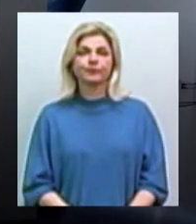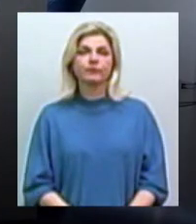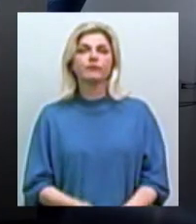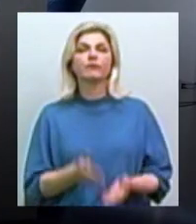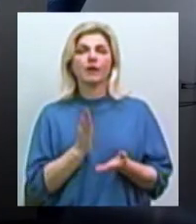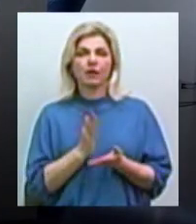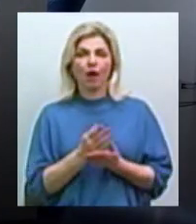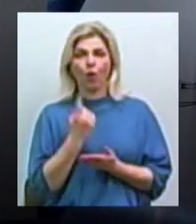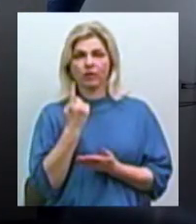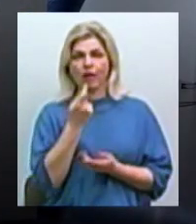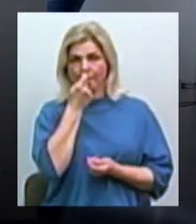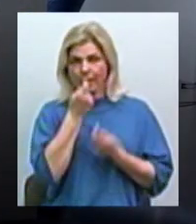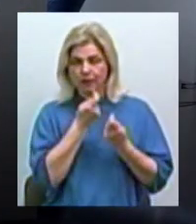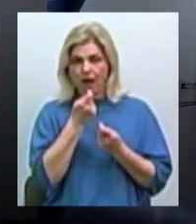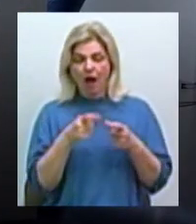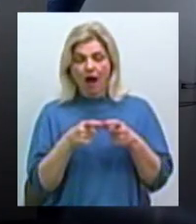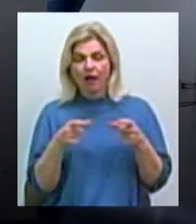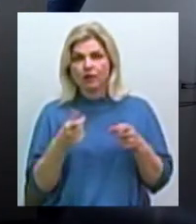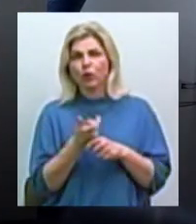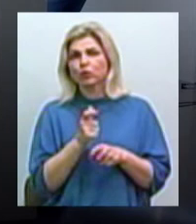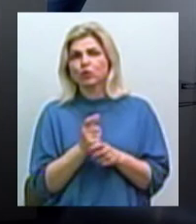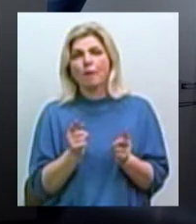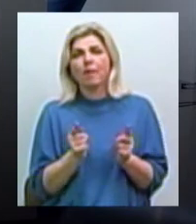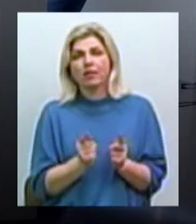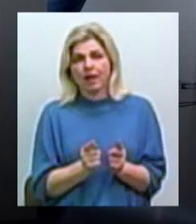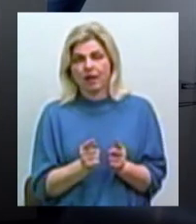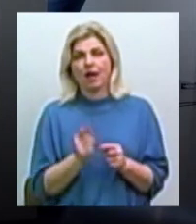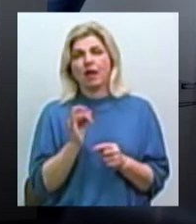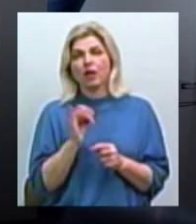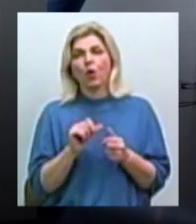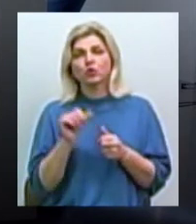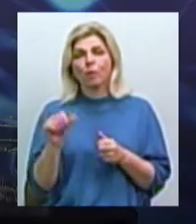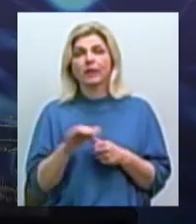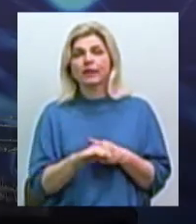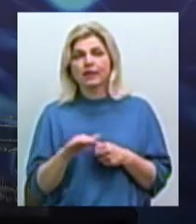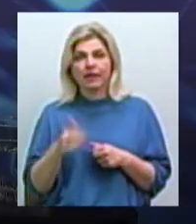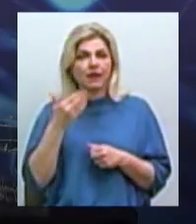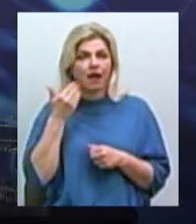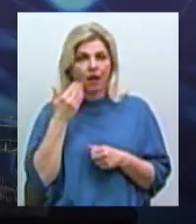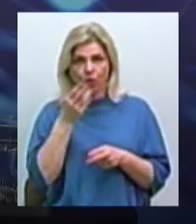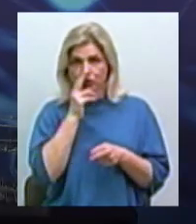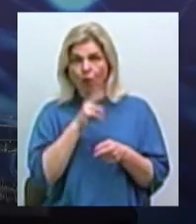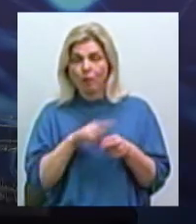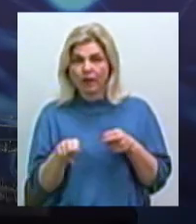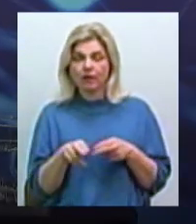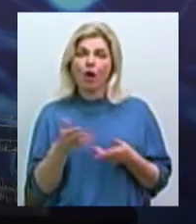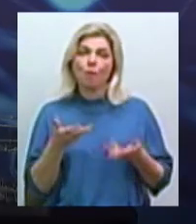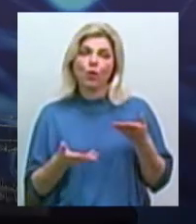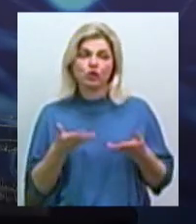одна дрібниця. ID-картка дуже маленька, і особливо дітям її легко загубити.